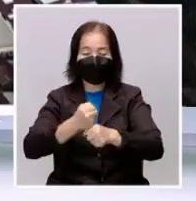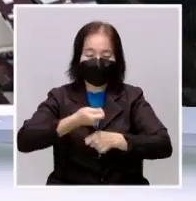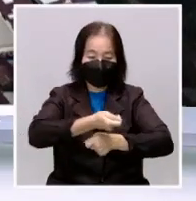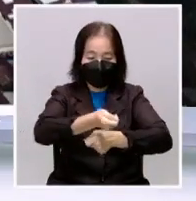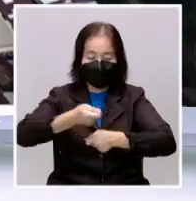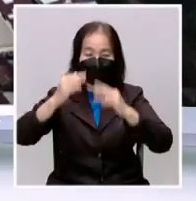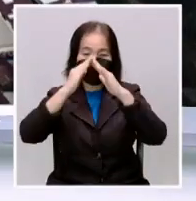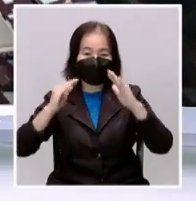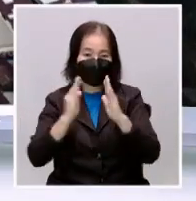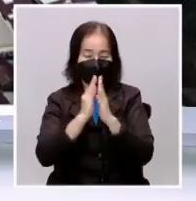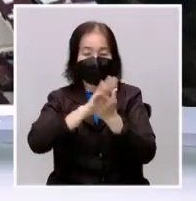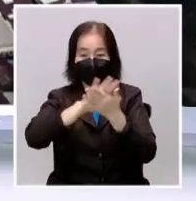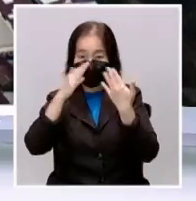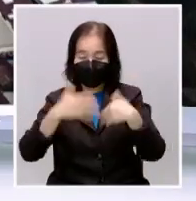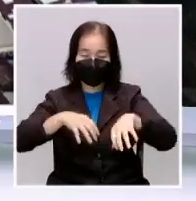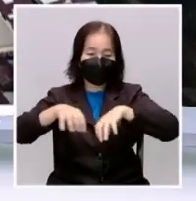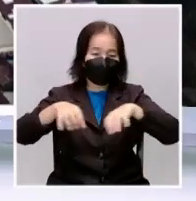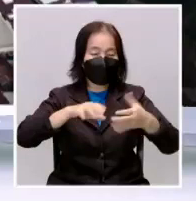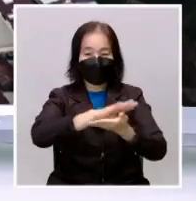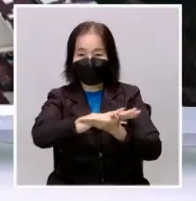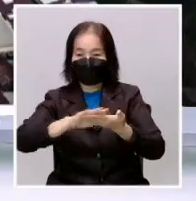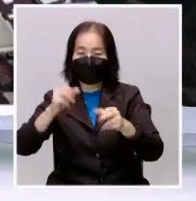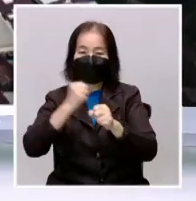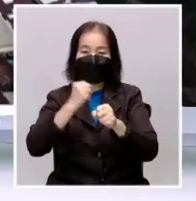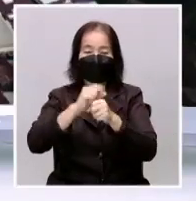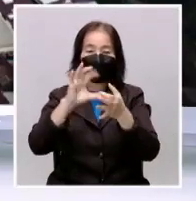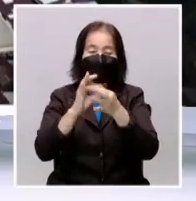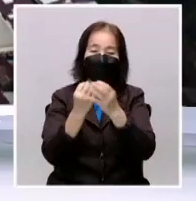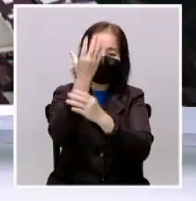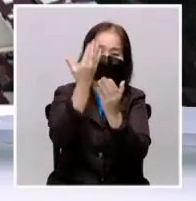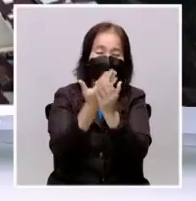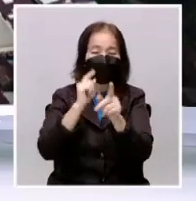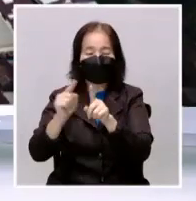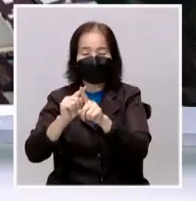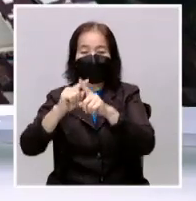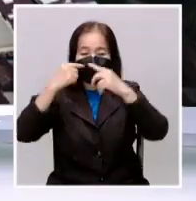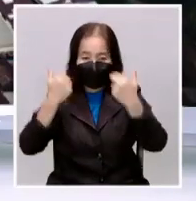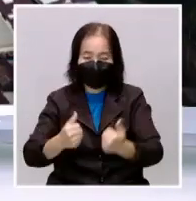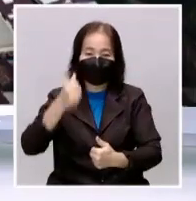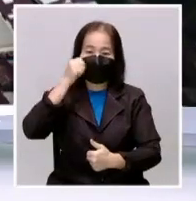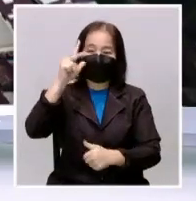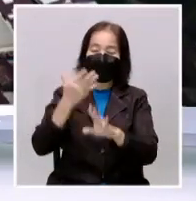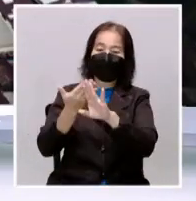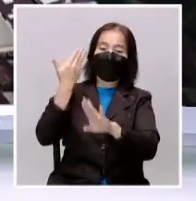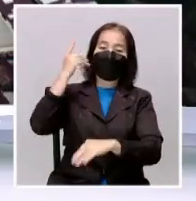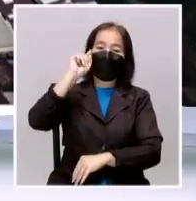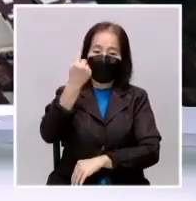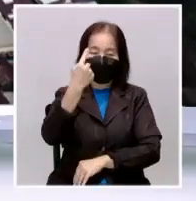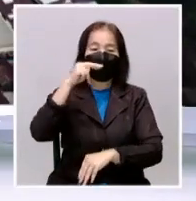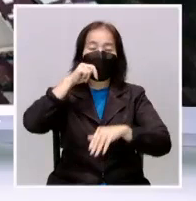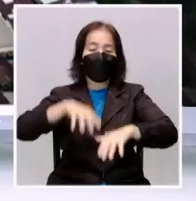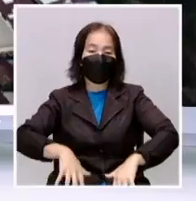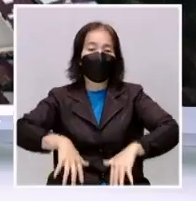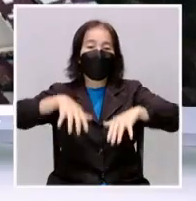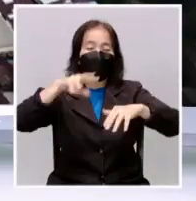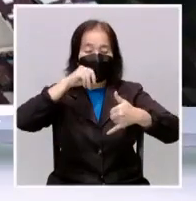ความสะอาดนะคะเขาเตรียมพื้นที่เอาไว้เตรียมที่จะจัดงานกฐินแต่ปรากฏว่าช่วง3วันที่ผ่านมาค่ะน้ำมาอีกรอบนึงนะคะคุณผู้ชม